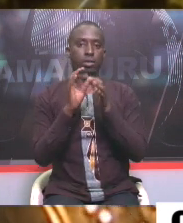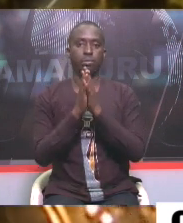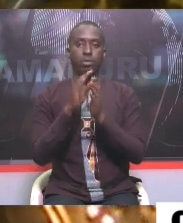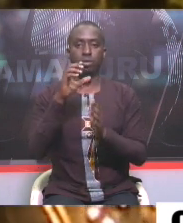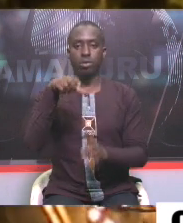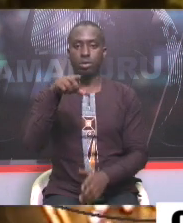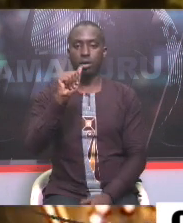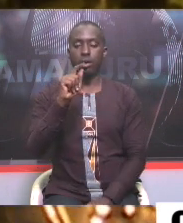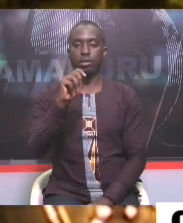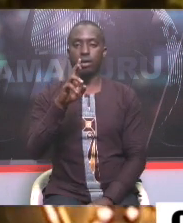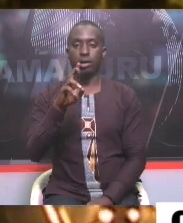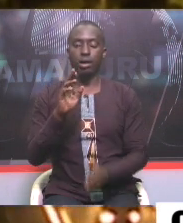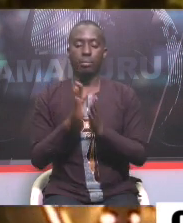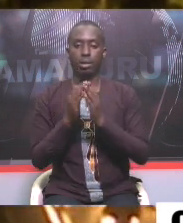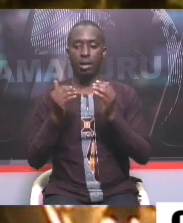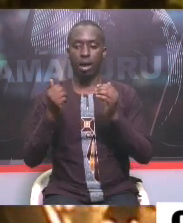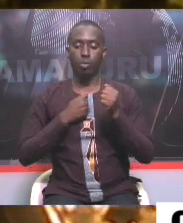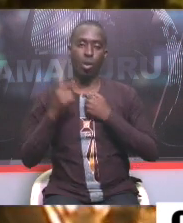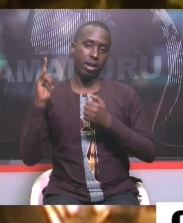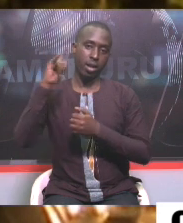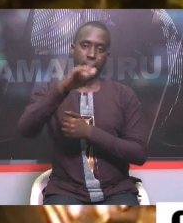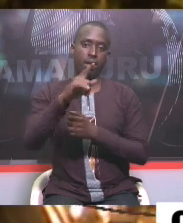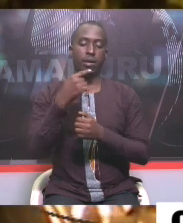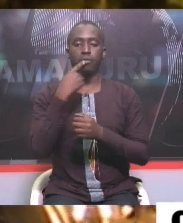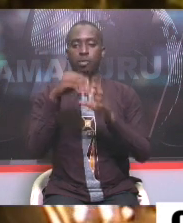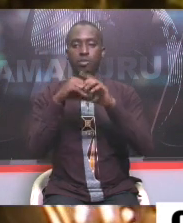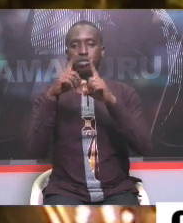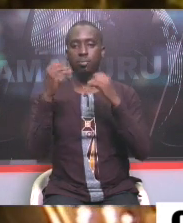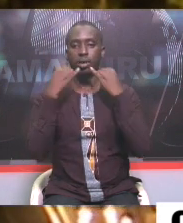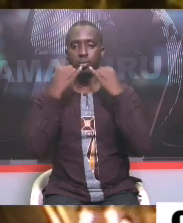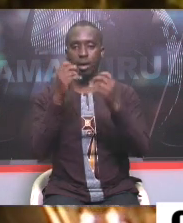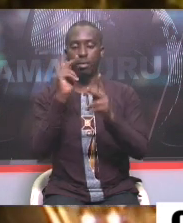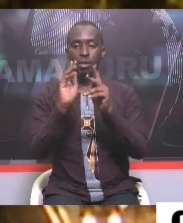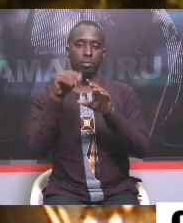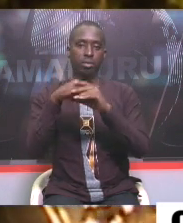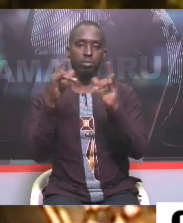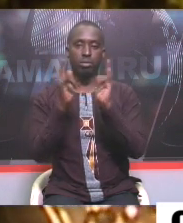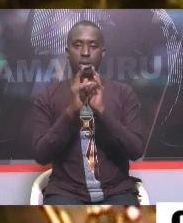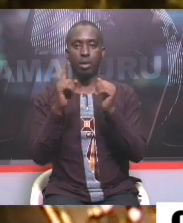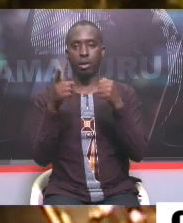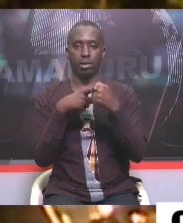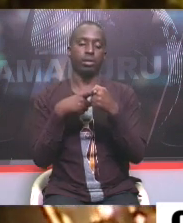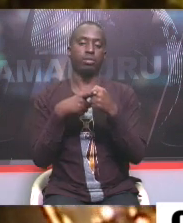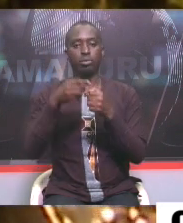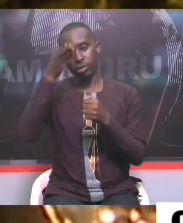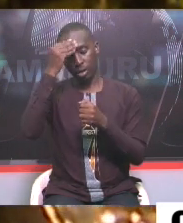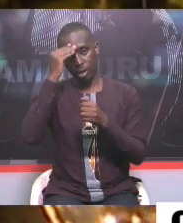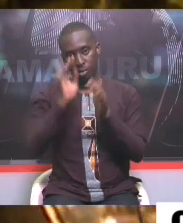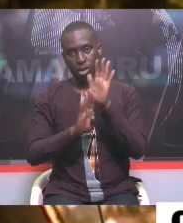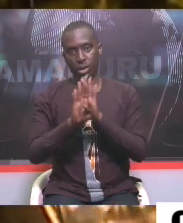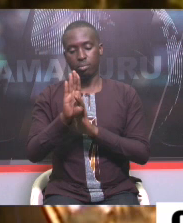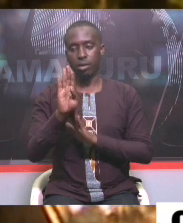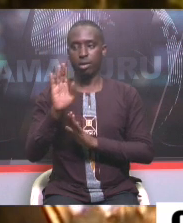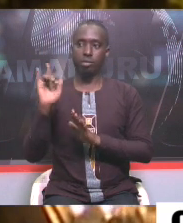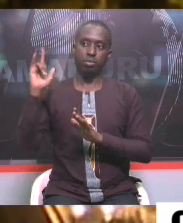Qatar Airways na RwandAir. Ibi yabigarutseho mu ijambo yagejeje ku bitabiriye inama ya gatandatu yiga ku iterambere ry'ubwikorezi